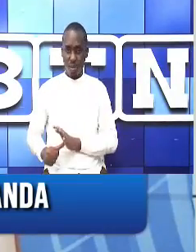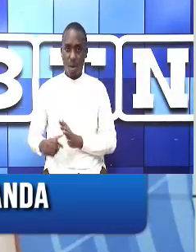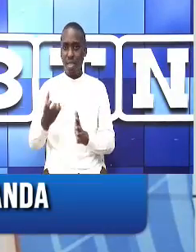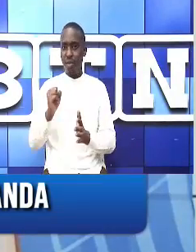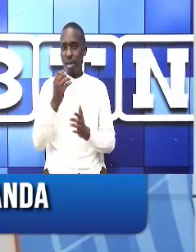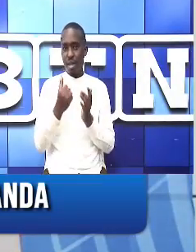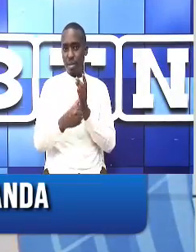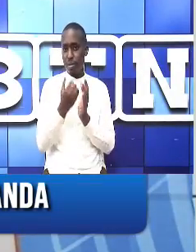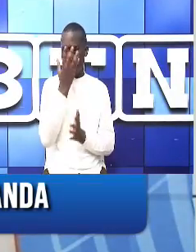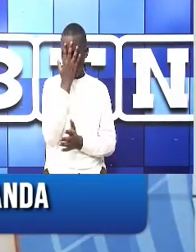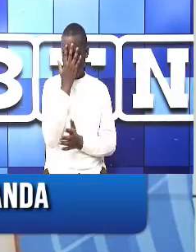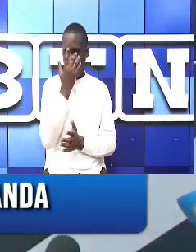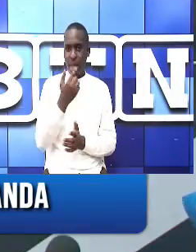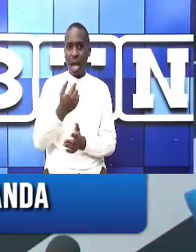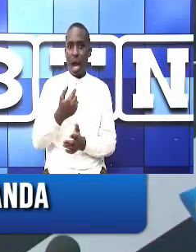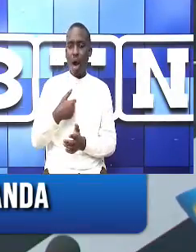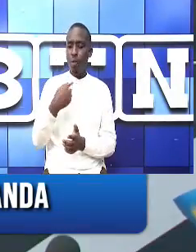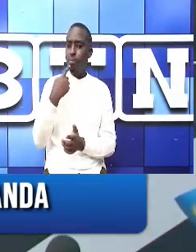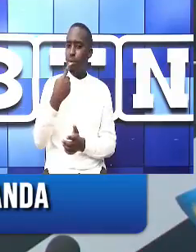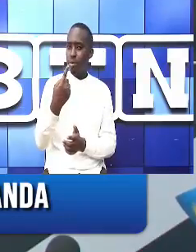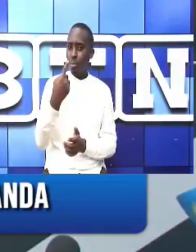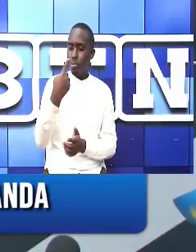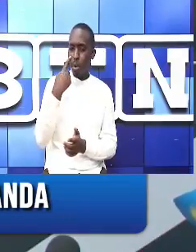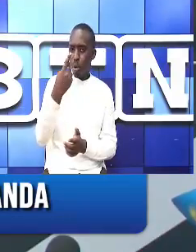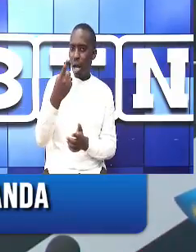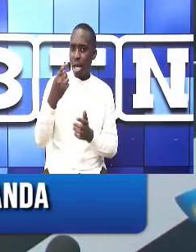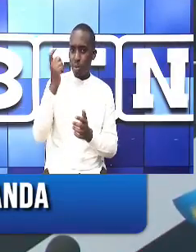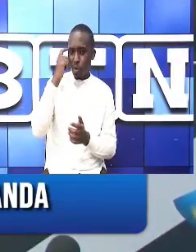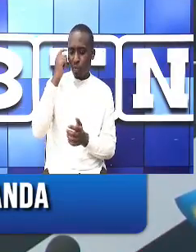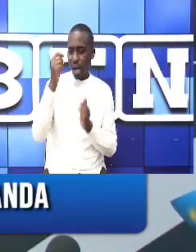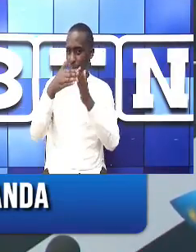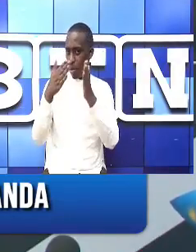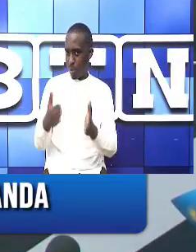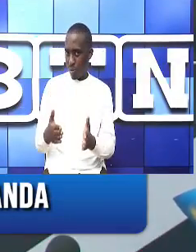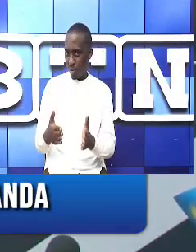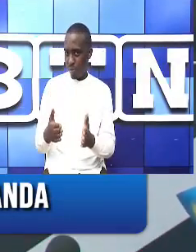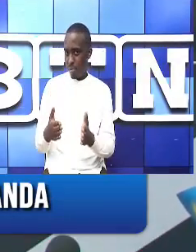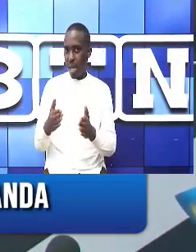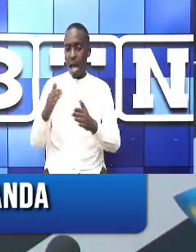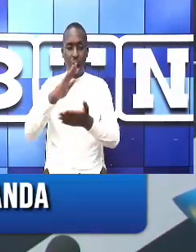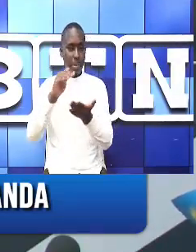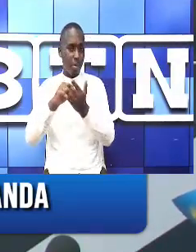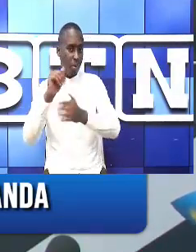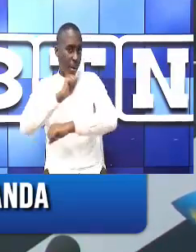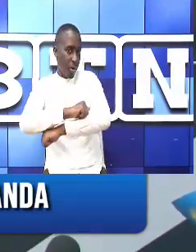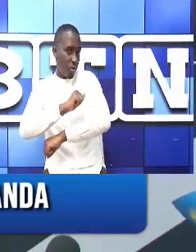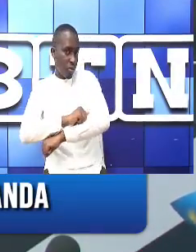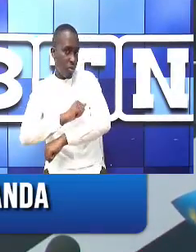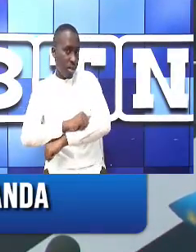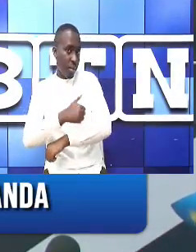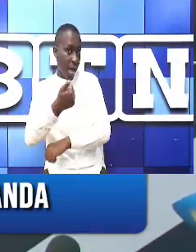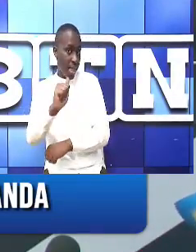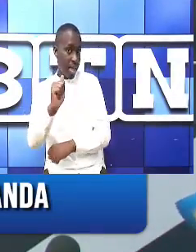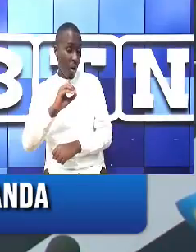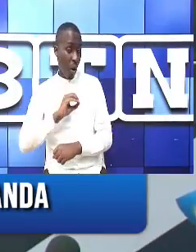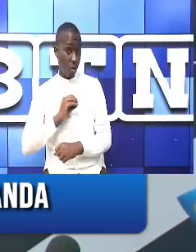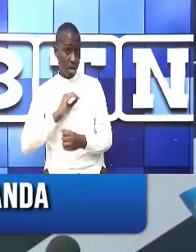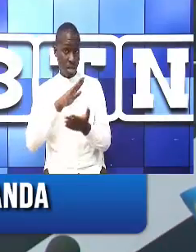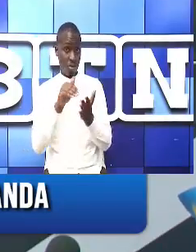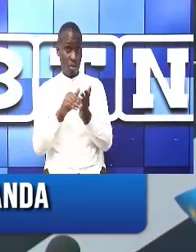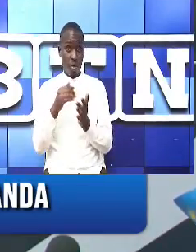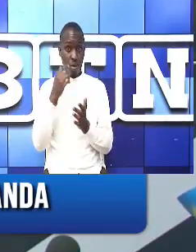rero naringize nimubona imyumvire y'abayobozi baba ab'ibigo by'amashuri ba nyiri ibigo hari utwaga navuga